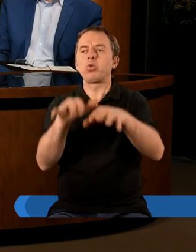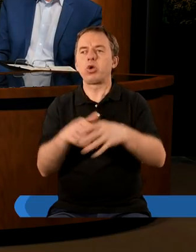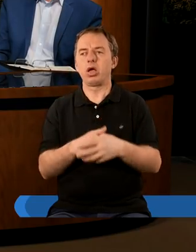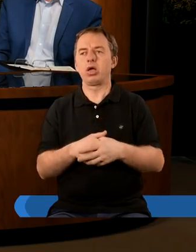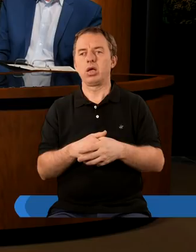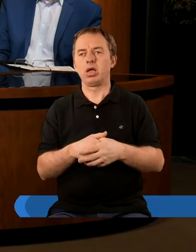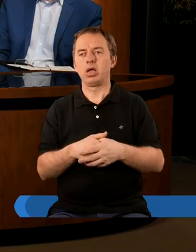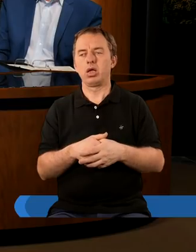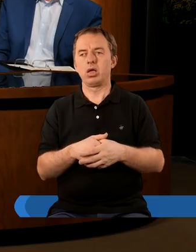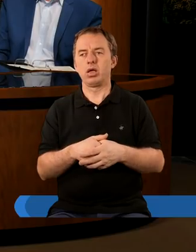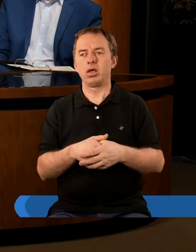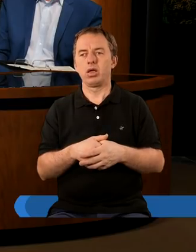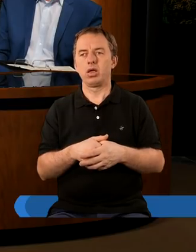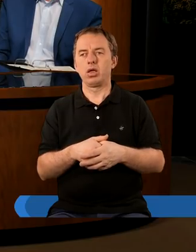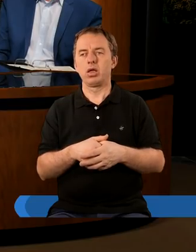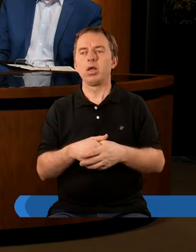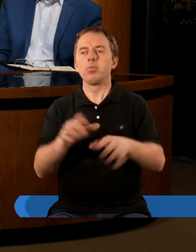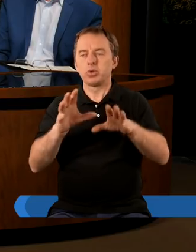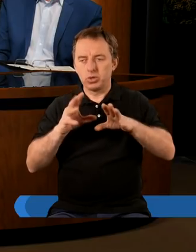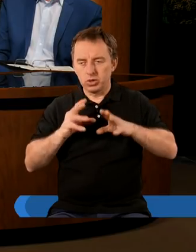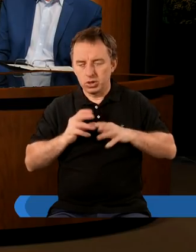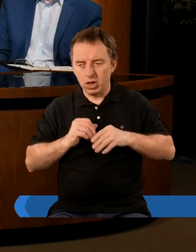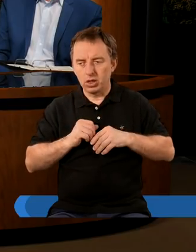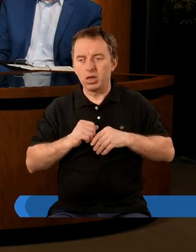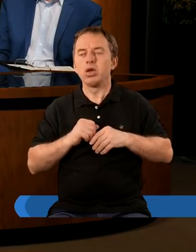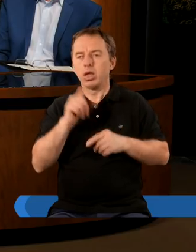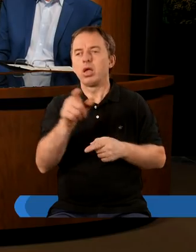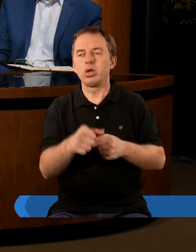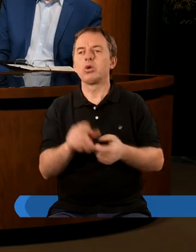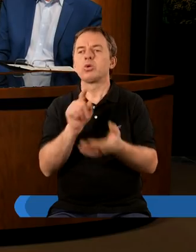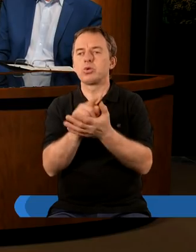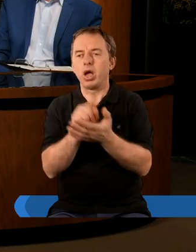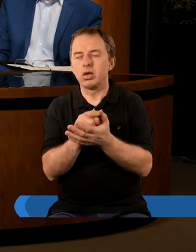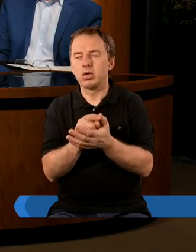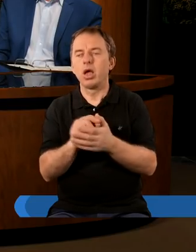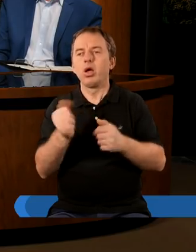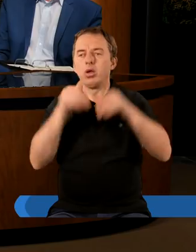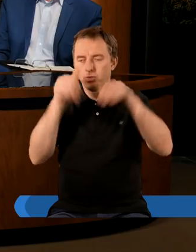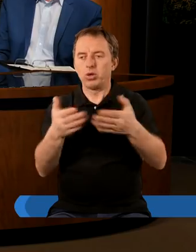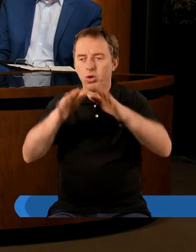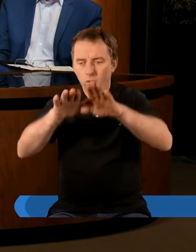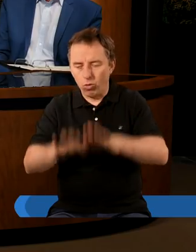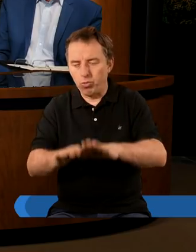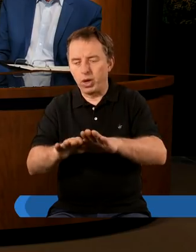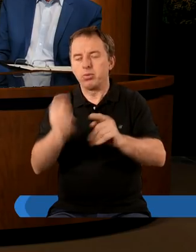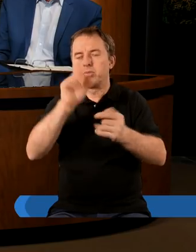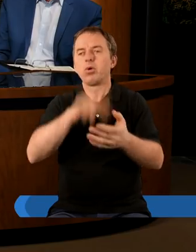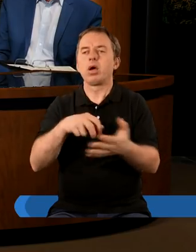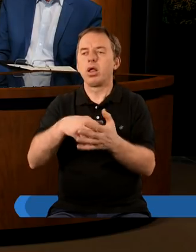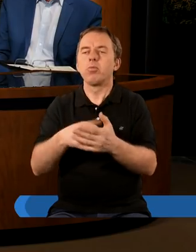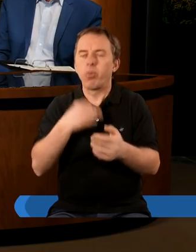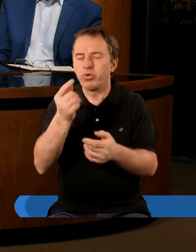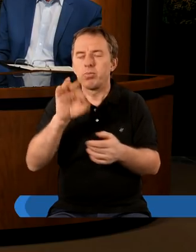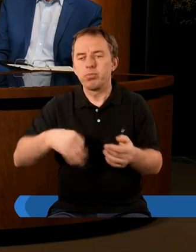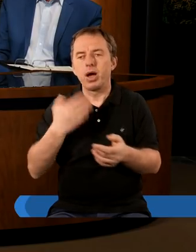dużo ale drodzy przyjęcie tej diagnozy jest szansą na to żeby może upaść przed Bogiem na kolana i